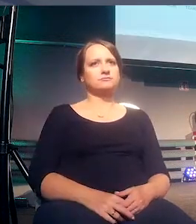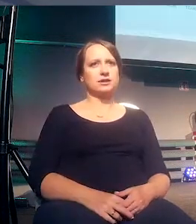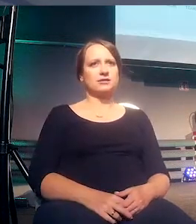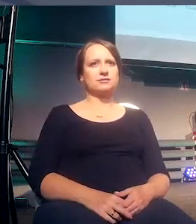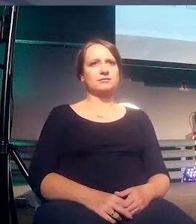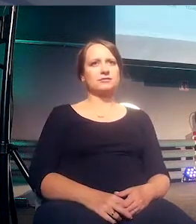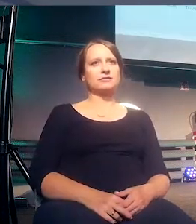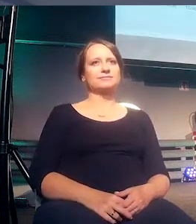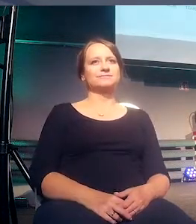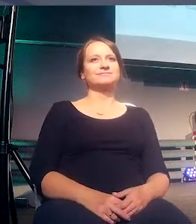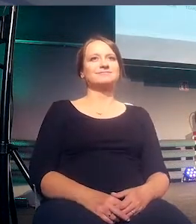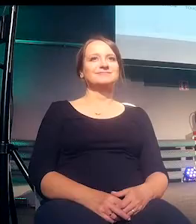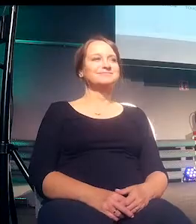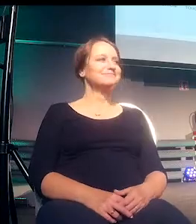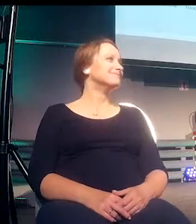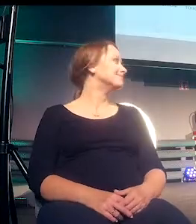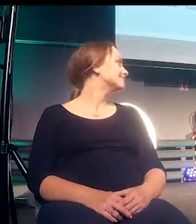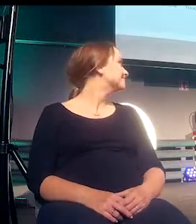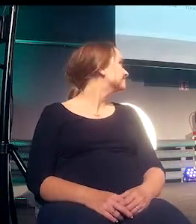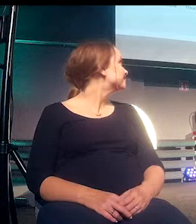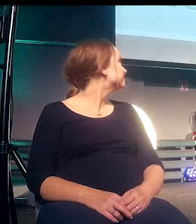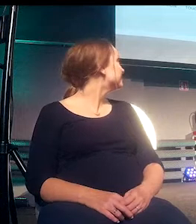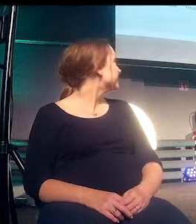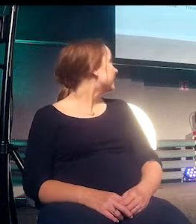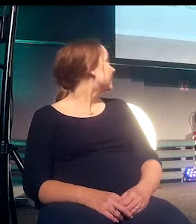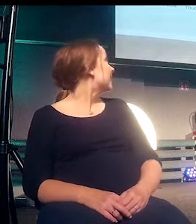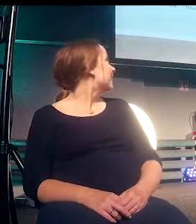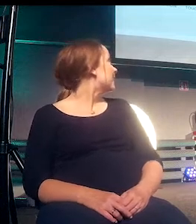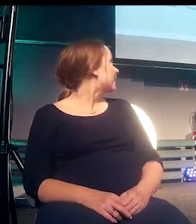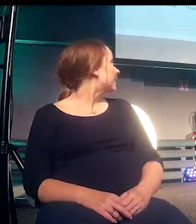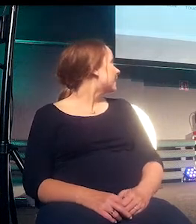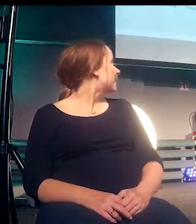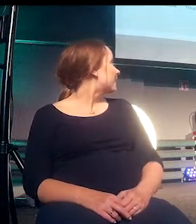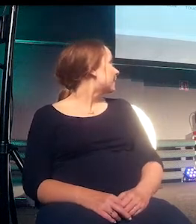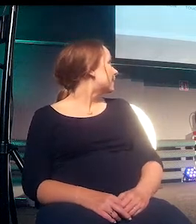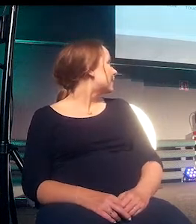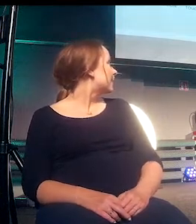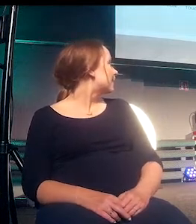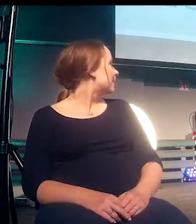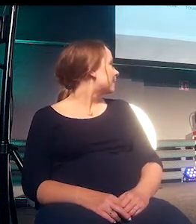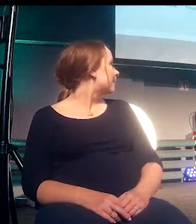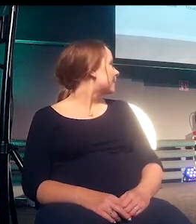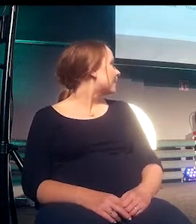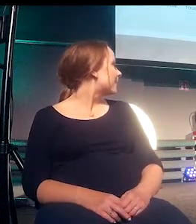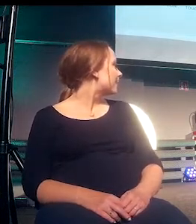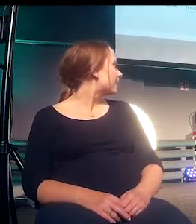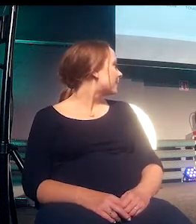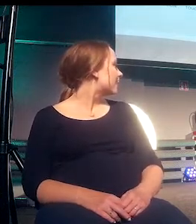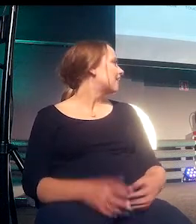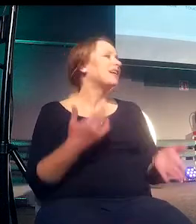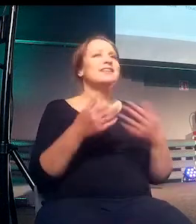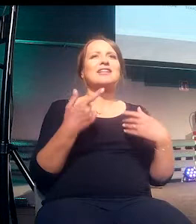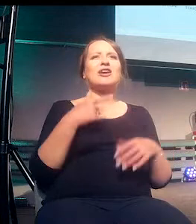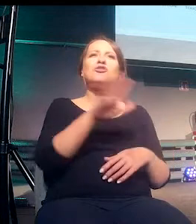I dlaczego w ogóle jako projektanci UX korporacji musimy się znaleźć, tak wydawałoby się, w